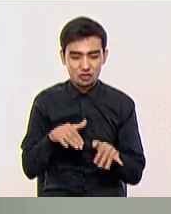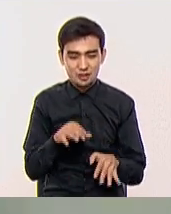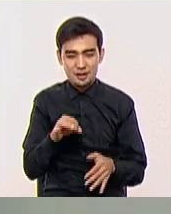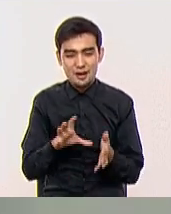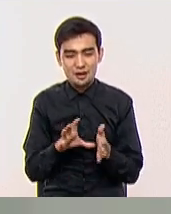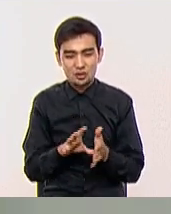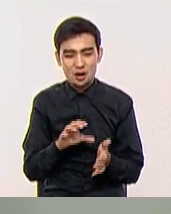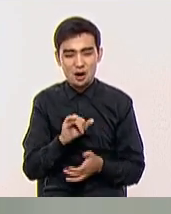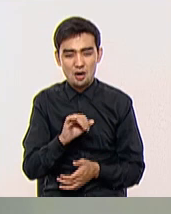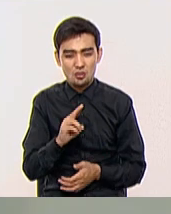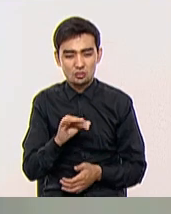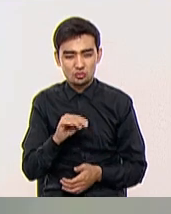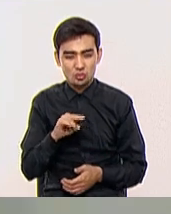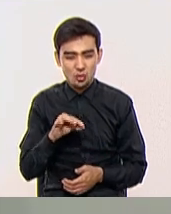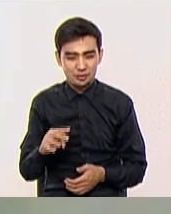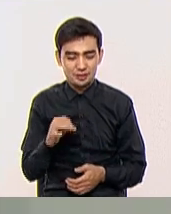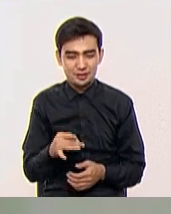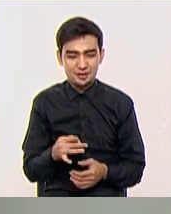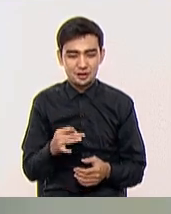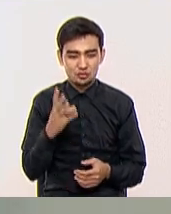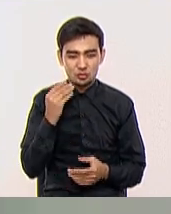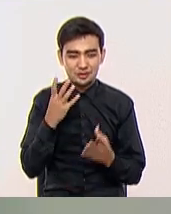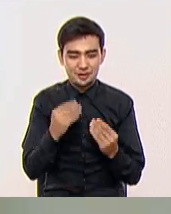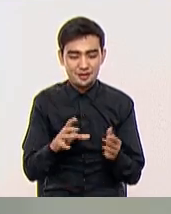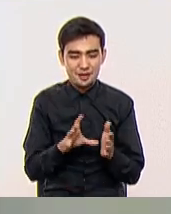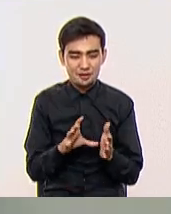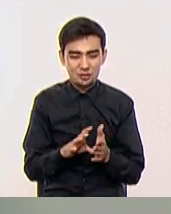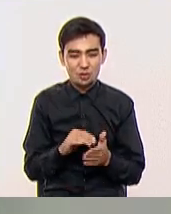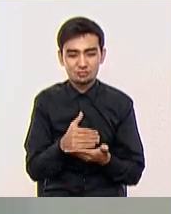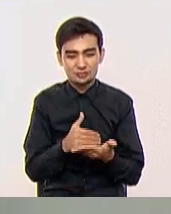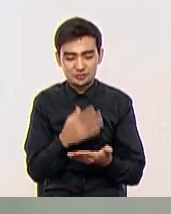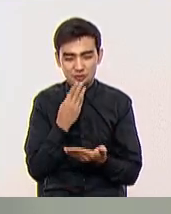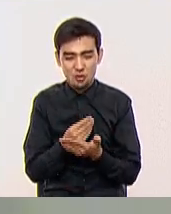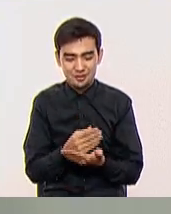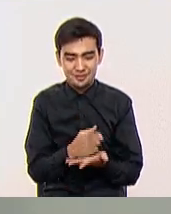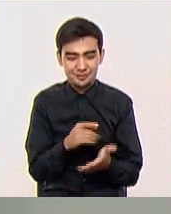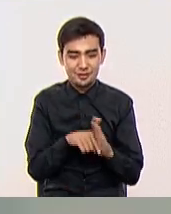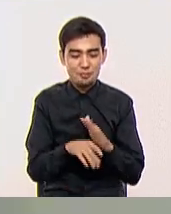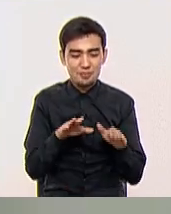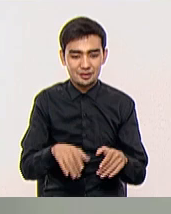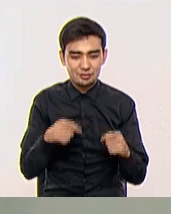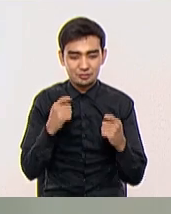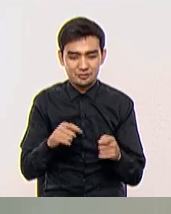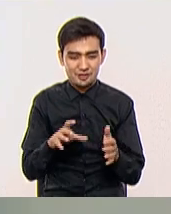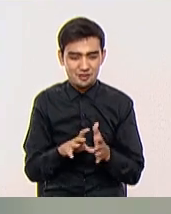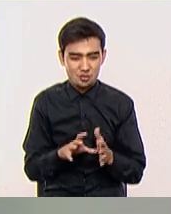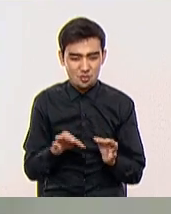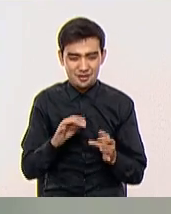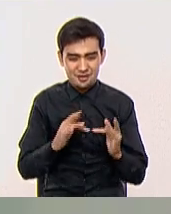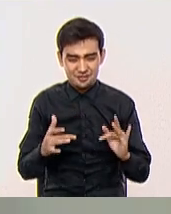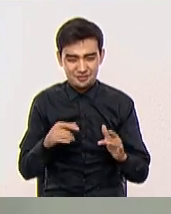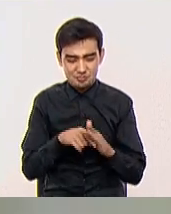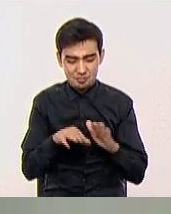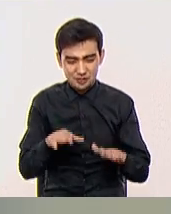электрондық аукционды жаңағы белгілі электрондық сауда алаңында өткізеді электрондық түрде.